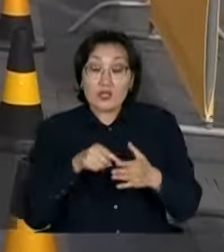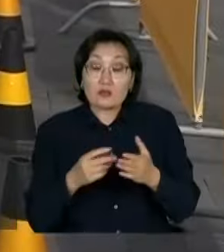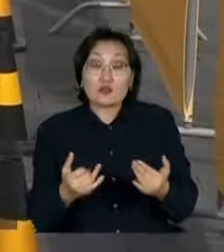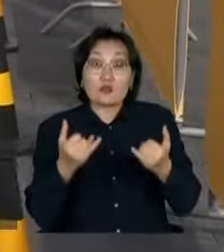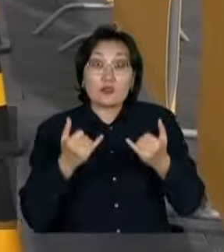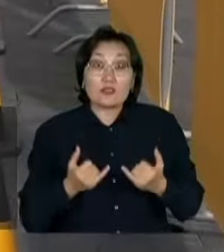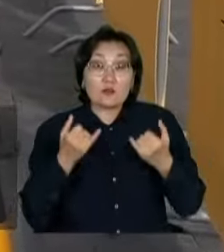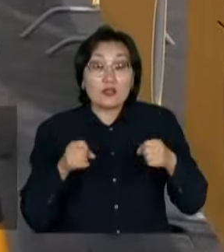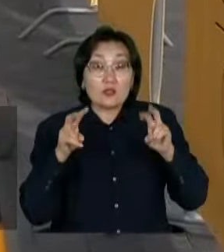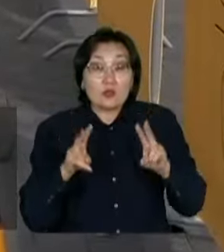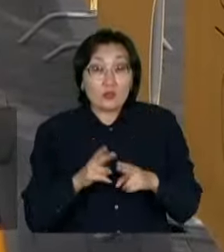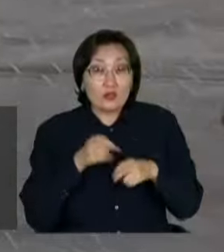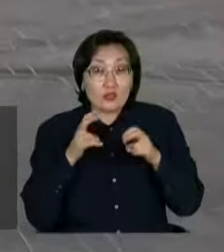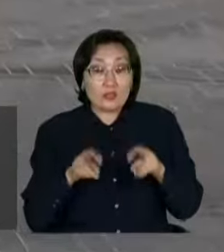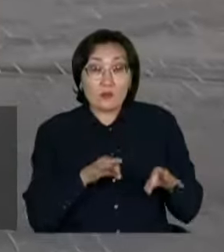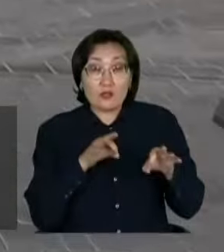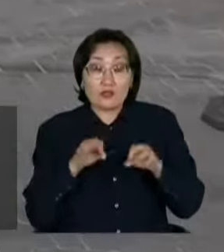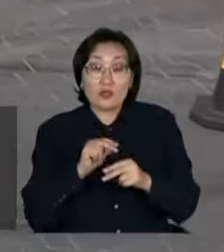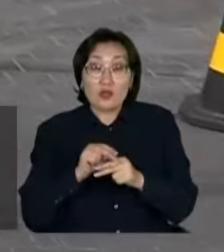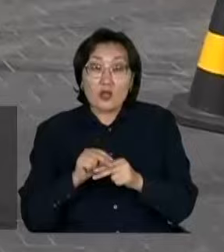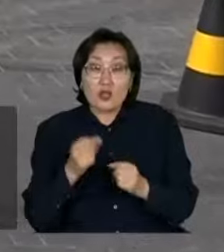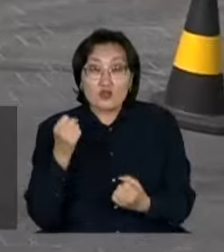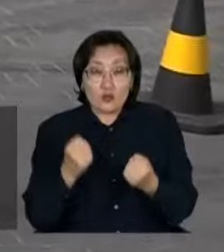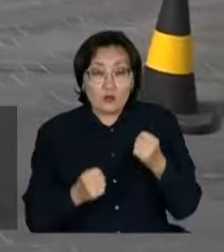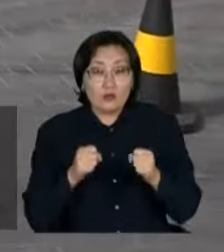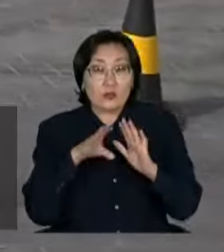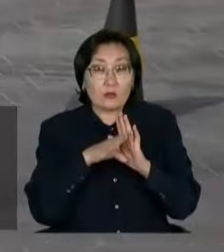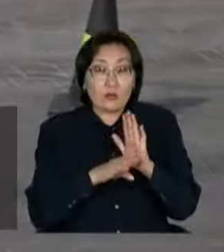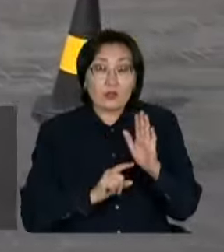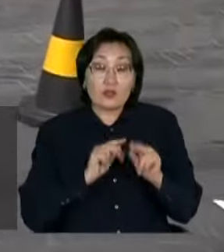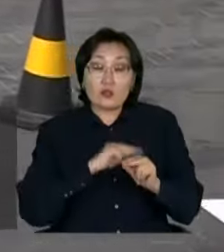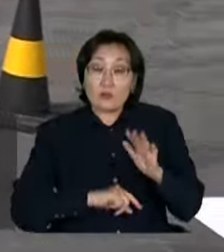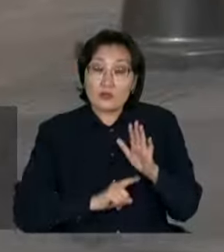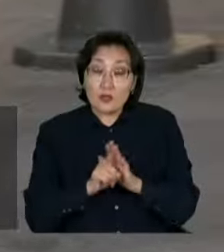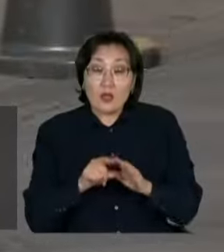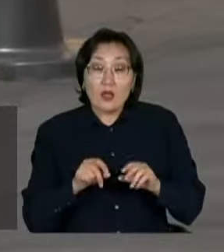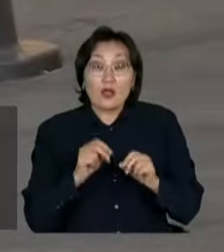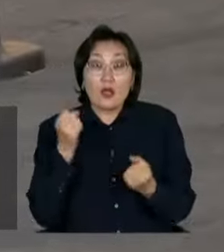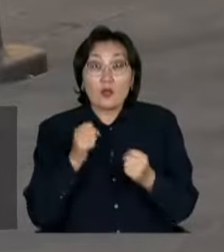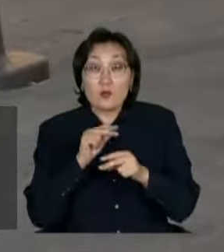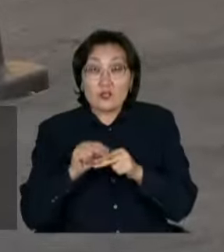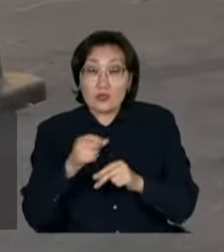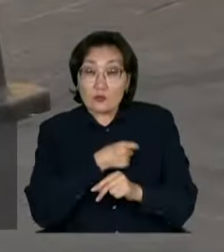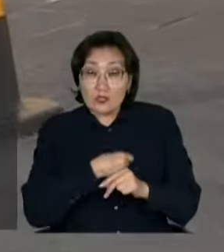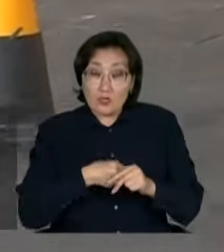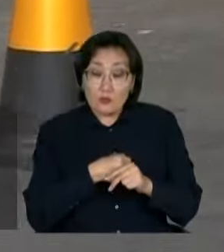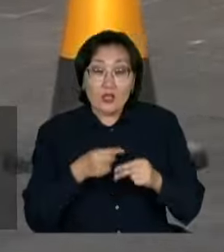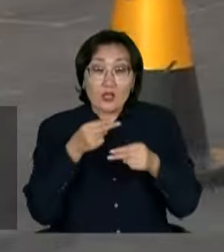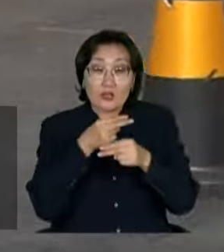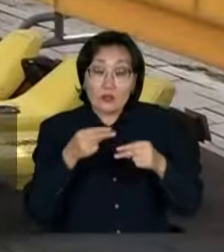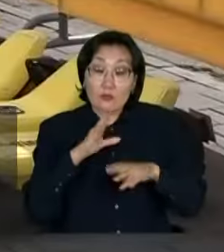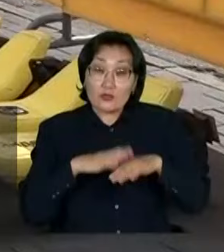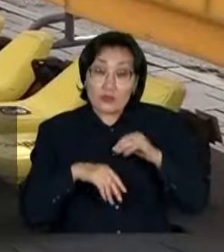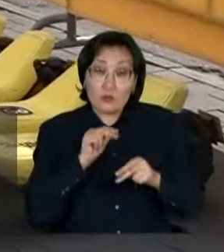қонақтары үшін арнайы қауіпсіз көлік жүргізу бағдарламасы қолға алынды. Мұндағы оқу автомектептегідей. Нұсқаушылар теория мен практиканы ұштастыра